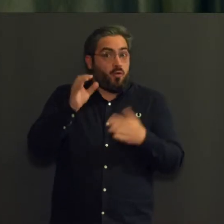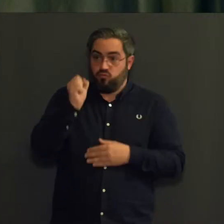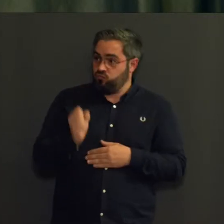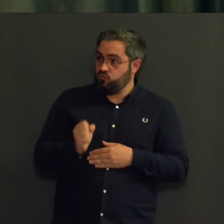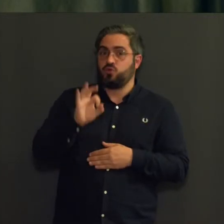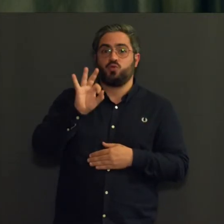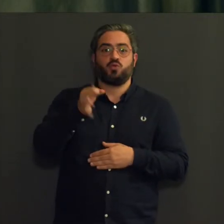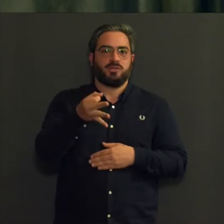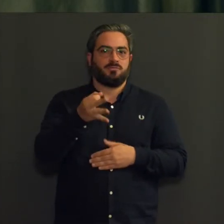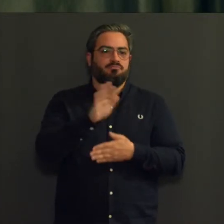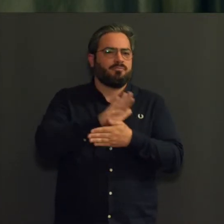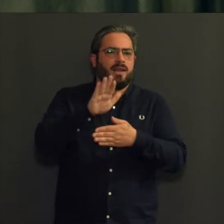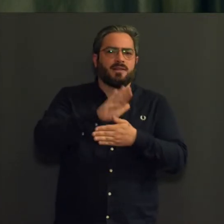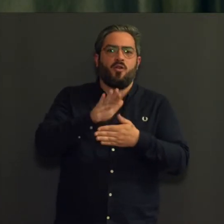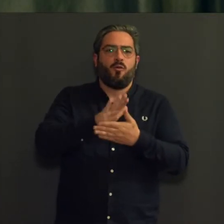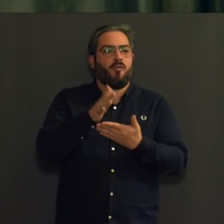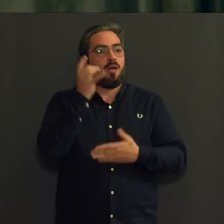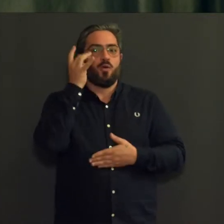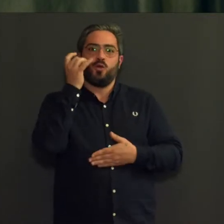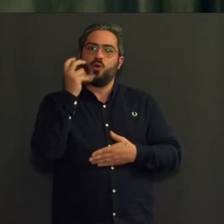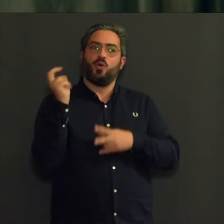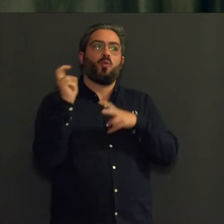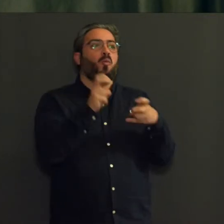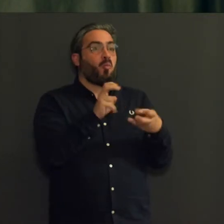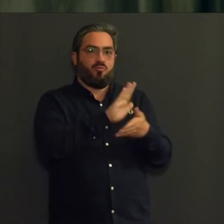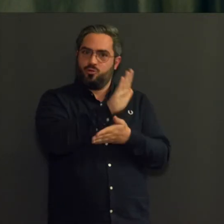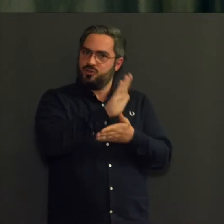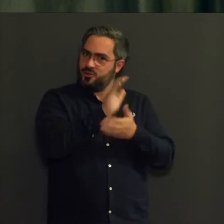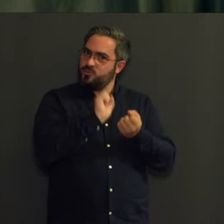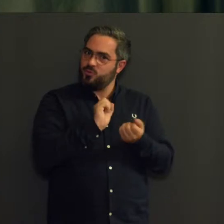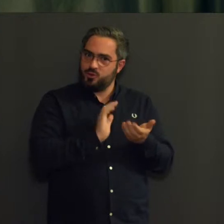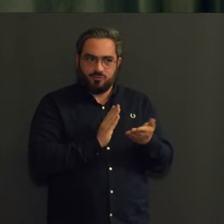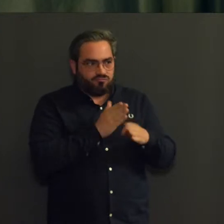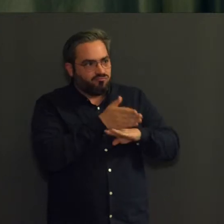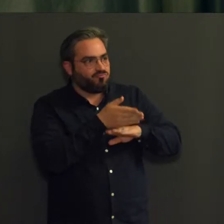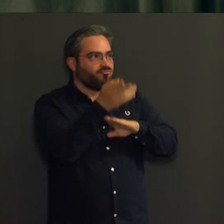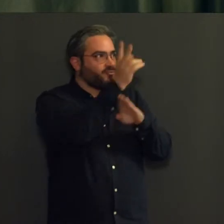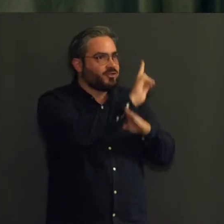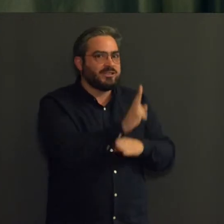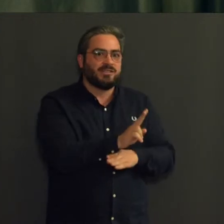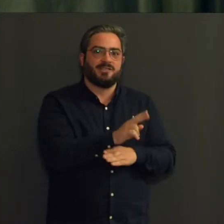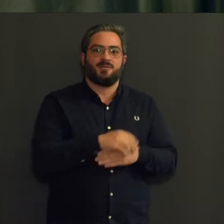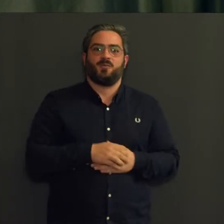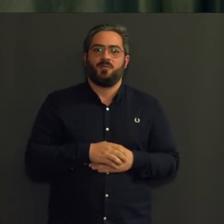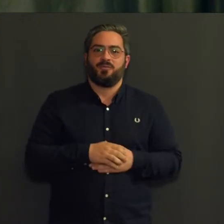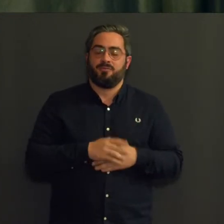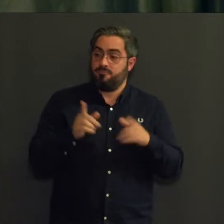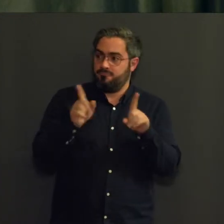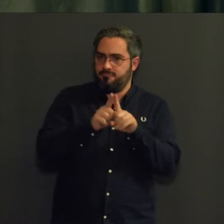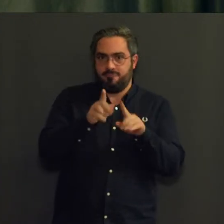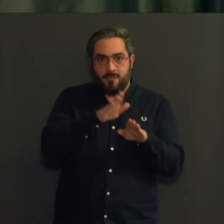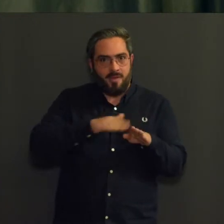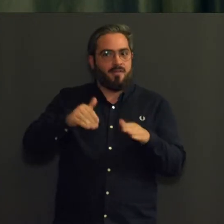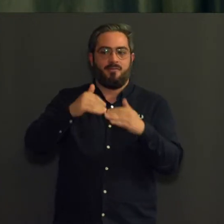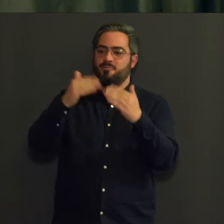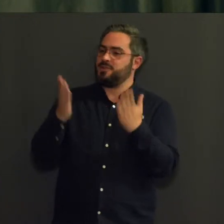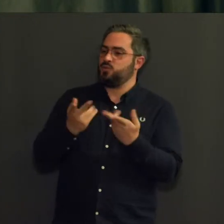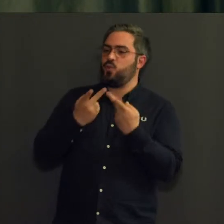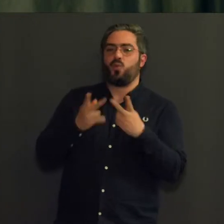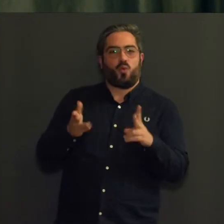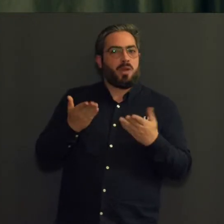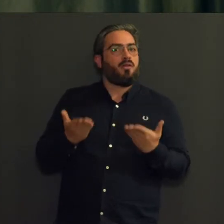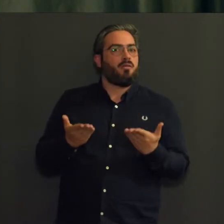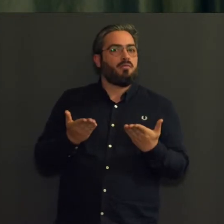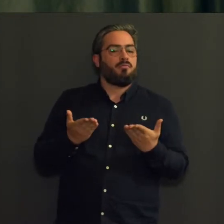exemple, sur certains sites culturels, on pense au musée. C'est devenu également à nouveau envisageable de le faire chez soi. Vous